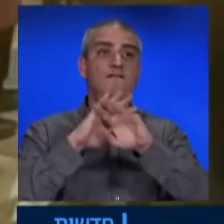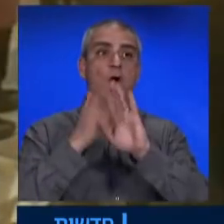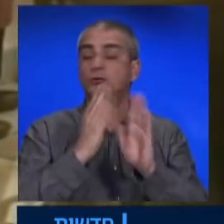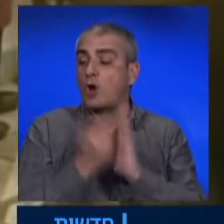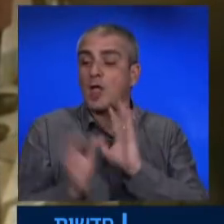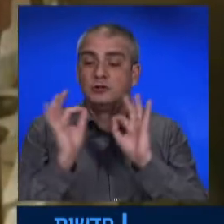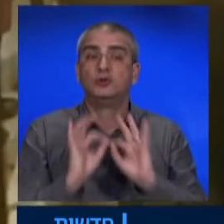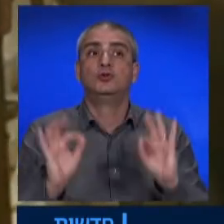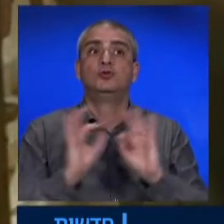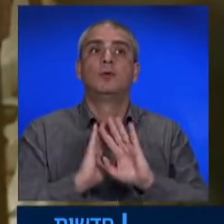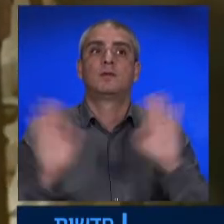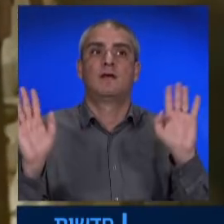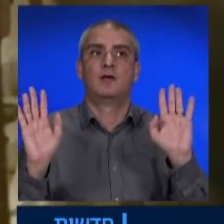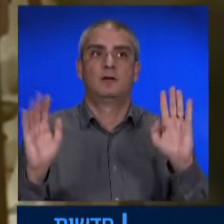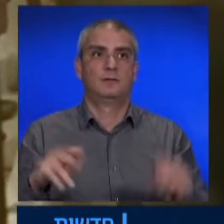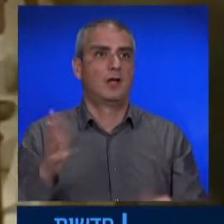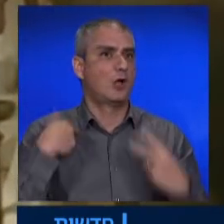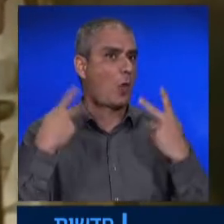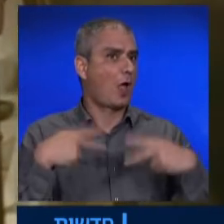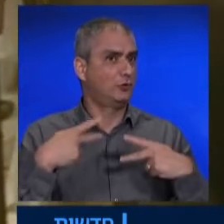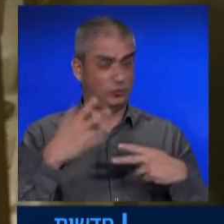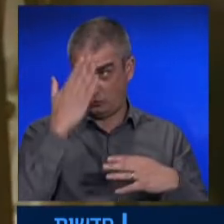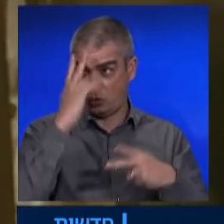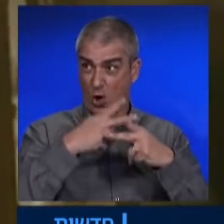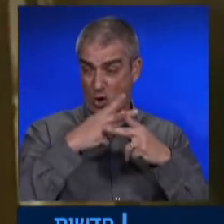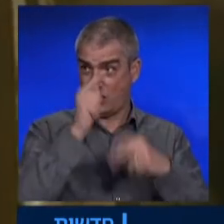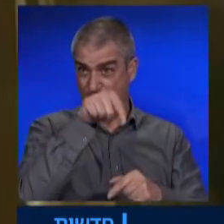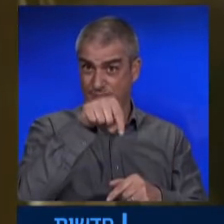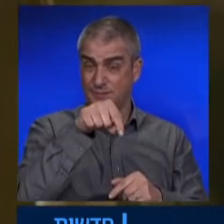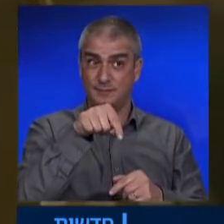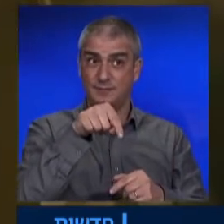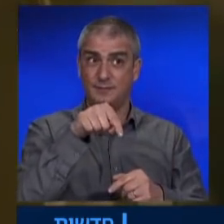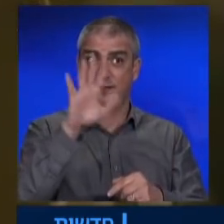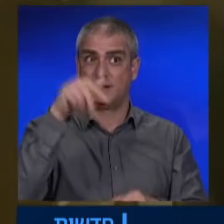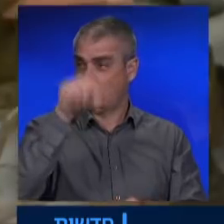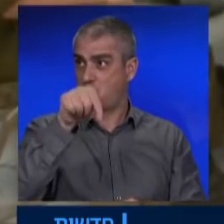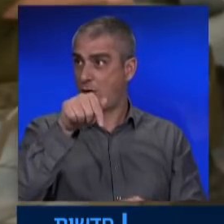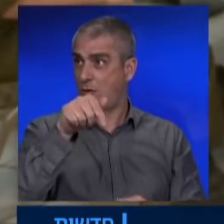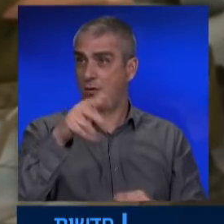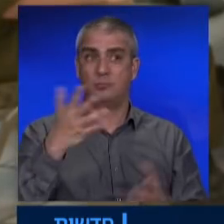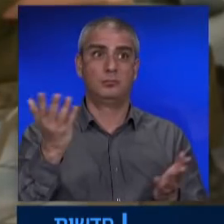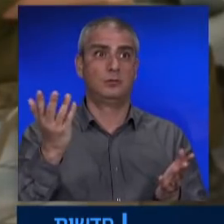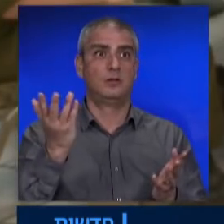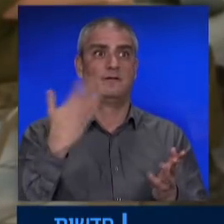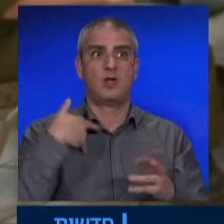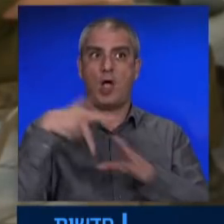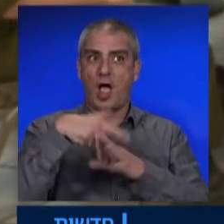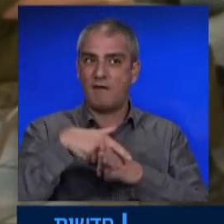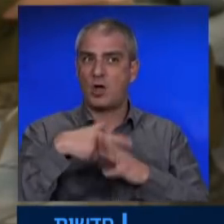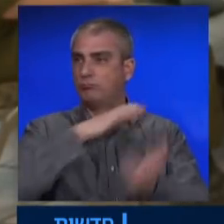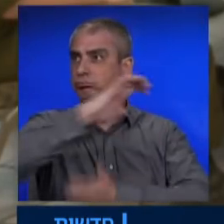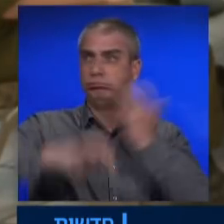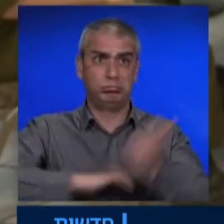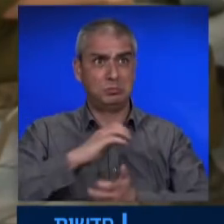כלום. היו לנו חששות שהחולים בעצם יהיו פה ויהיו לנו הפרעות והפרעות